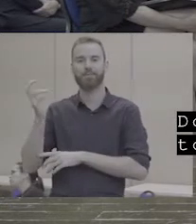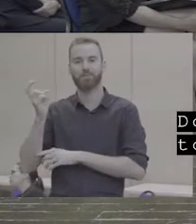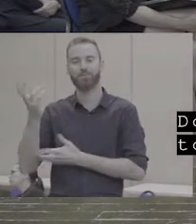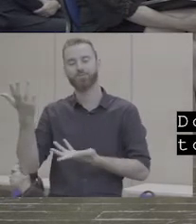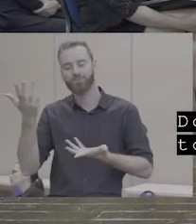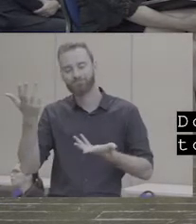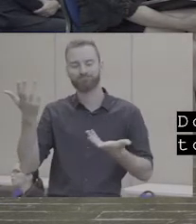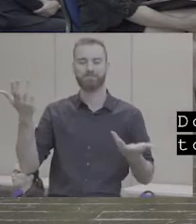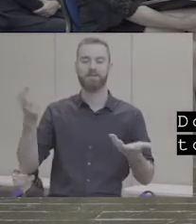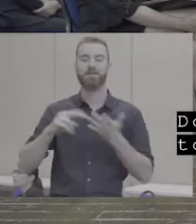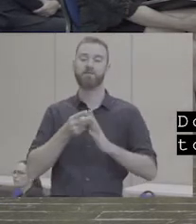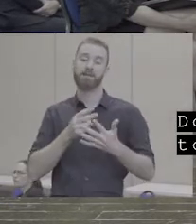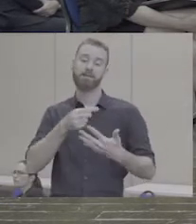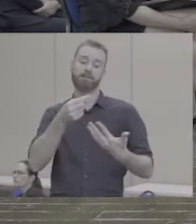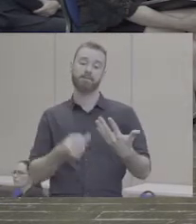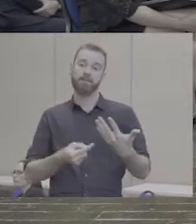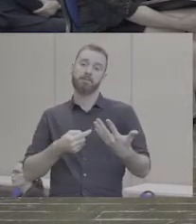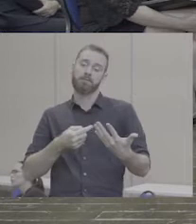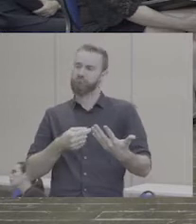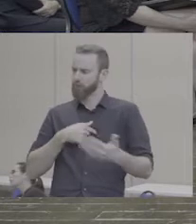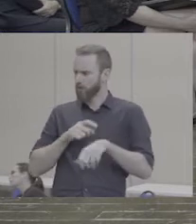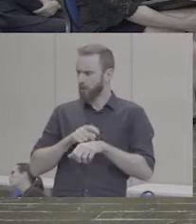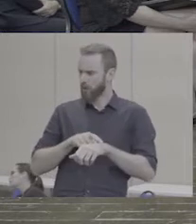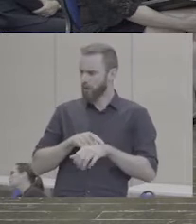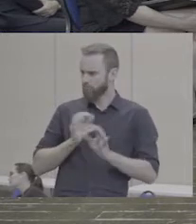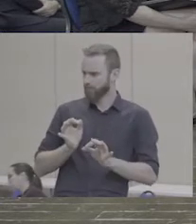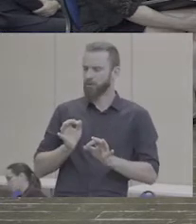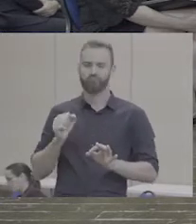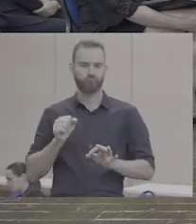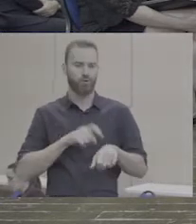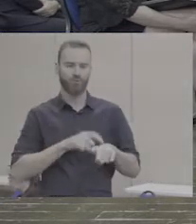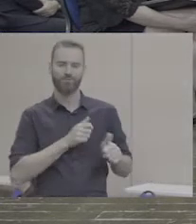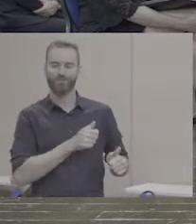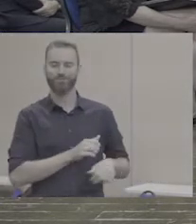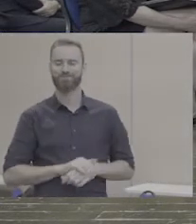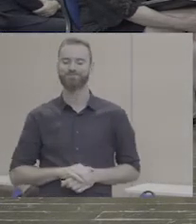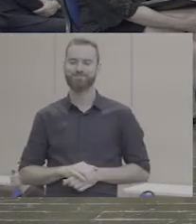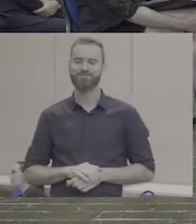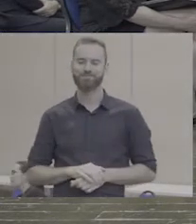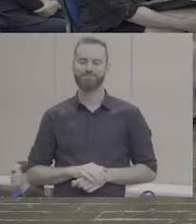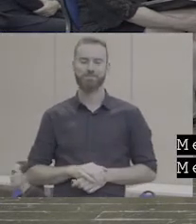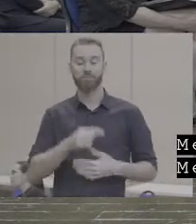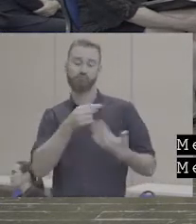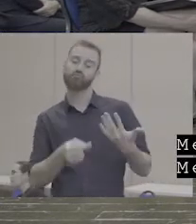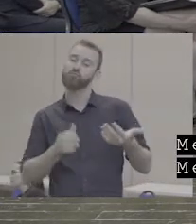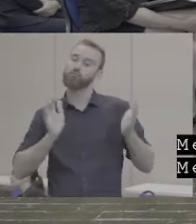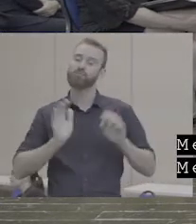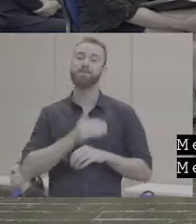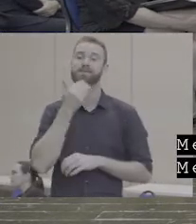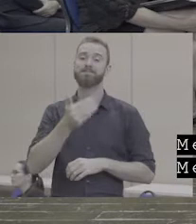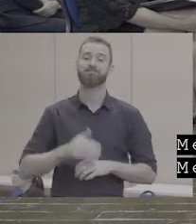tour de ce que j'avais noté. On est-tu dans notre temps? Oui. Oh, cool. Yes. Merci.